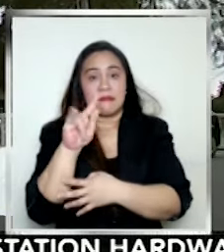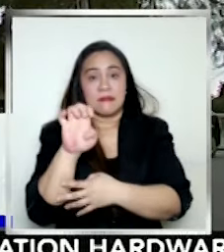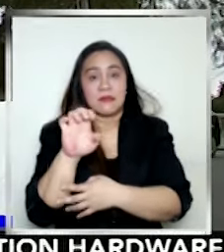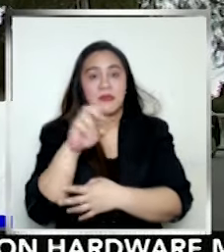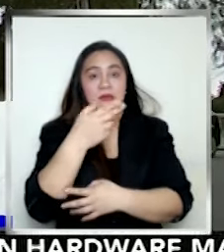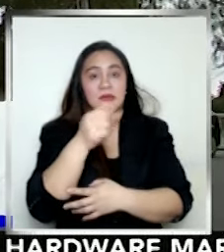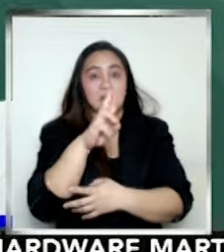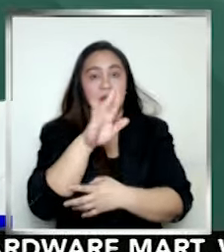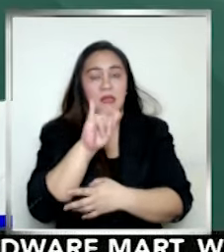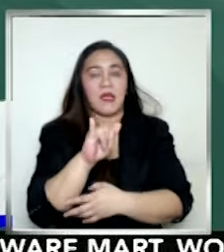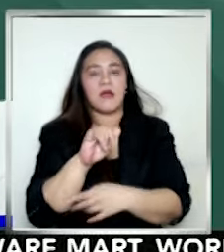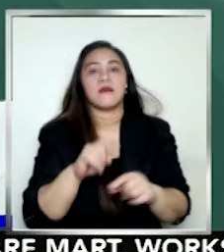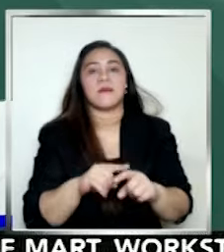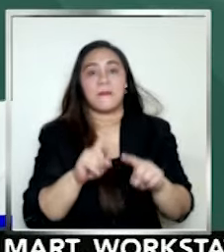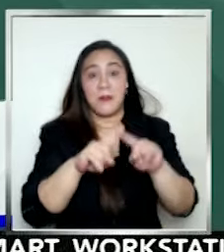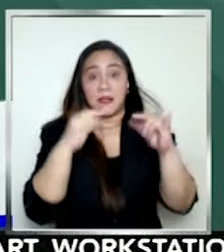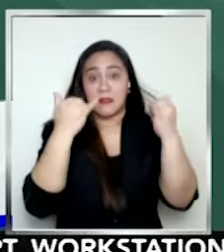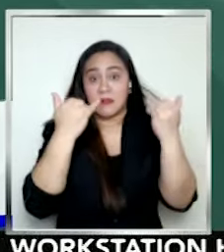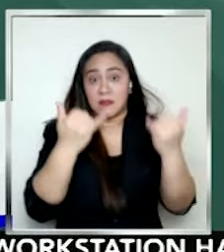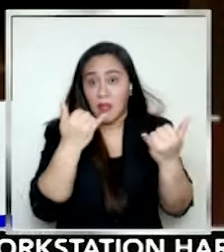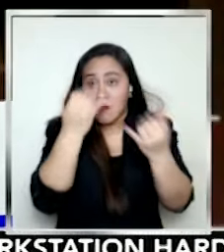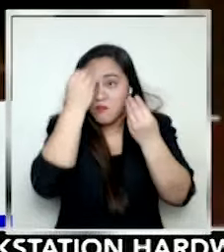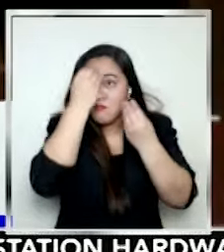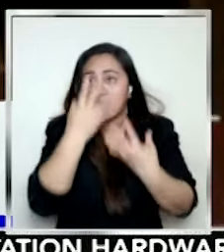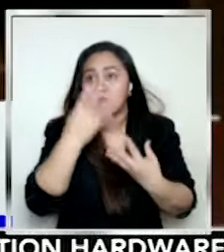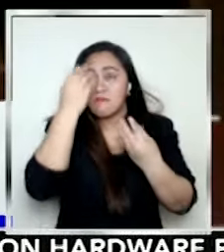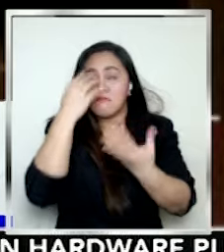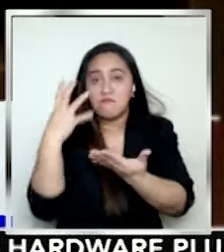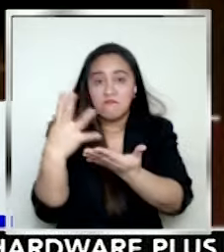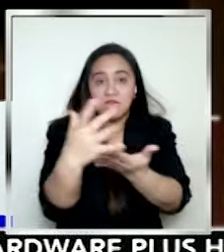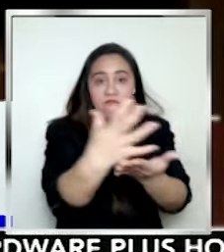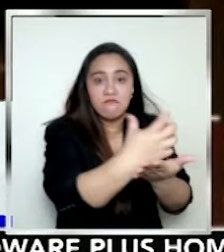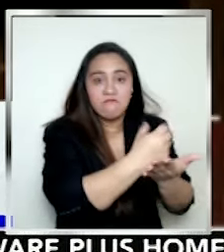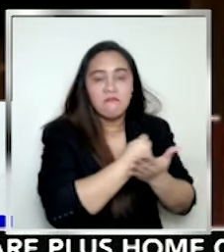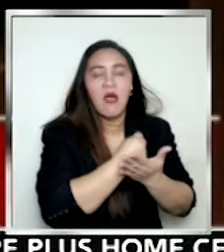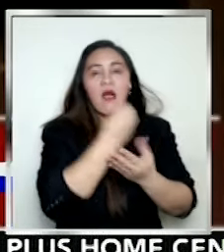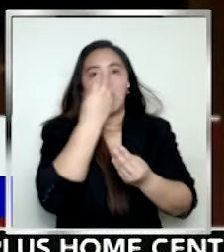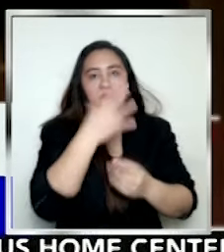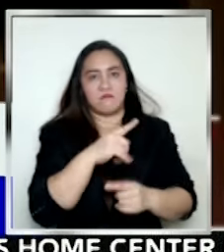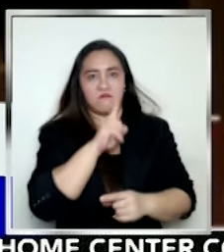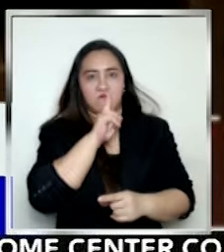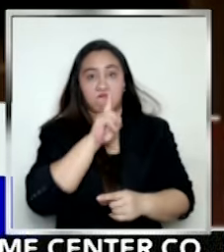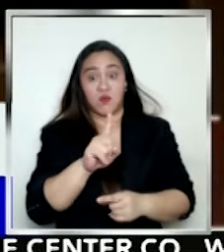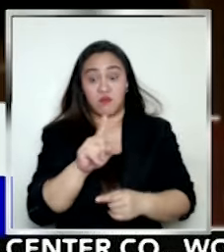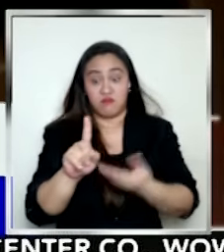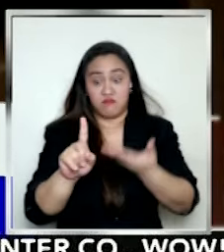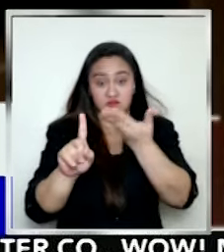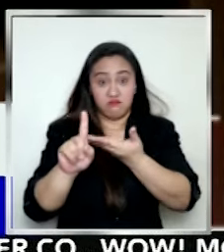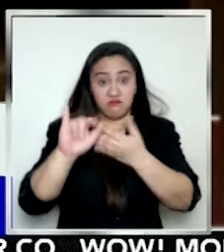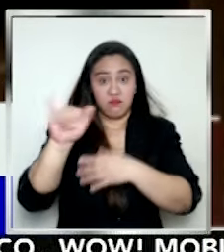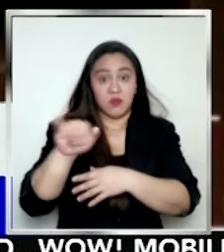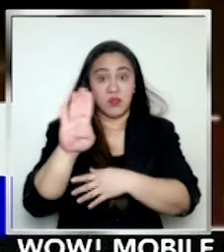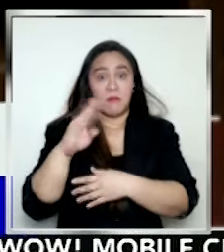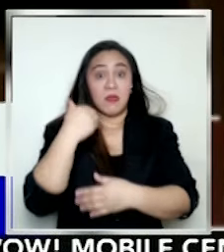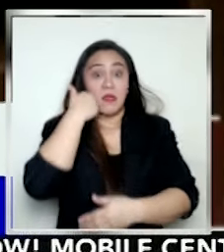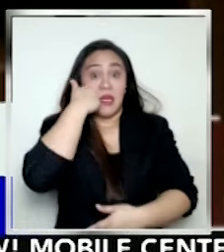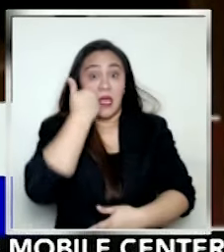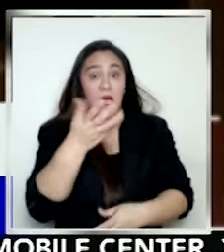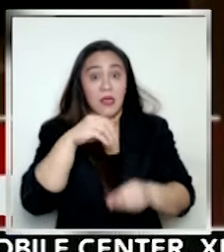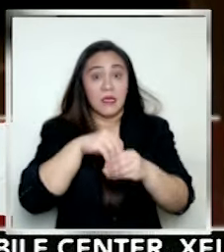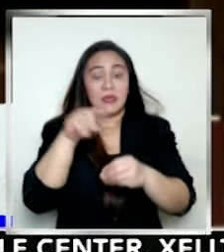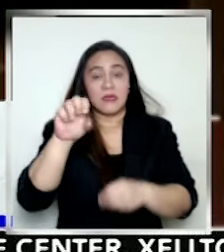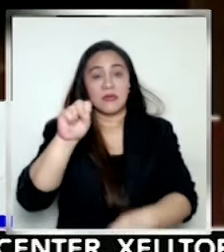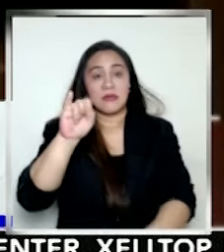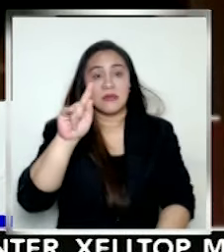si Bucor OIC General Gregorio Katapang. Hindi naman pala na namatay doon sa Site Harry. Doon po siya namatay sa